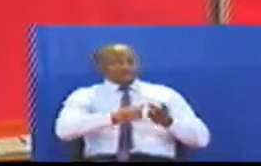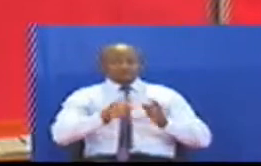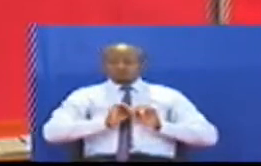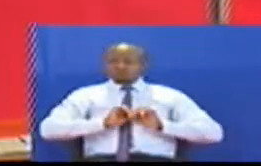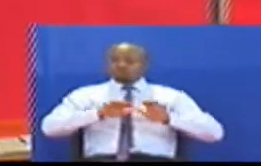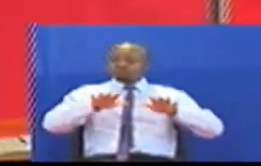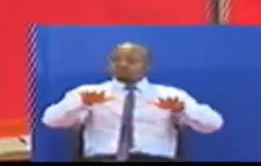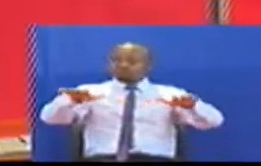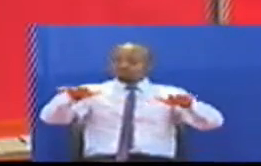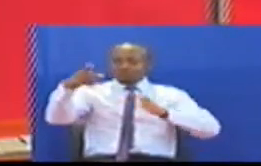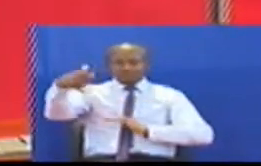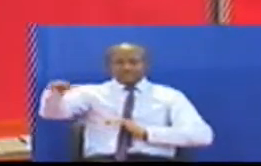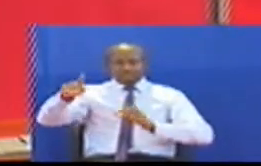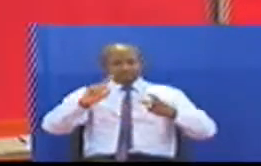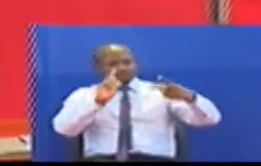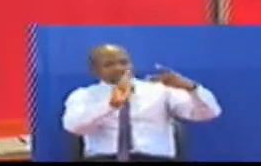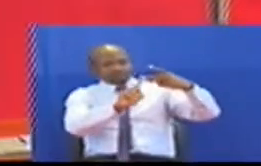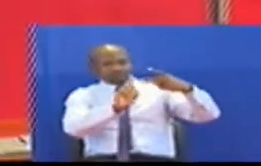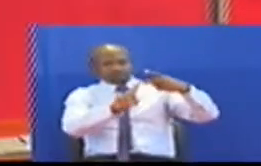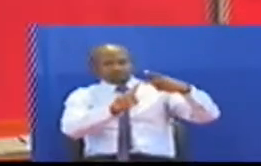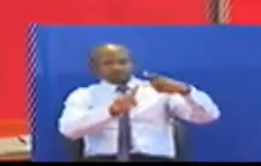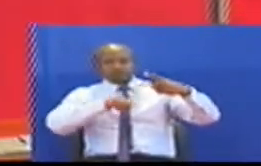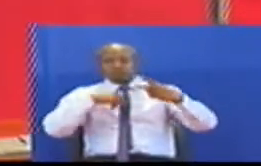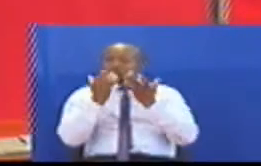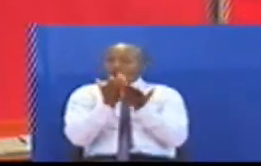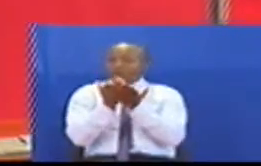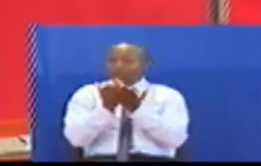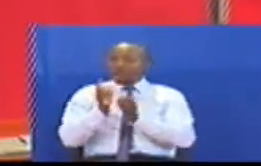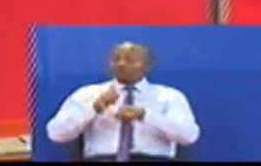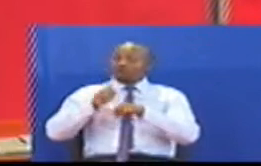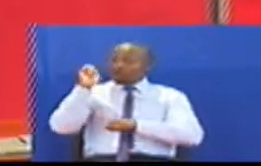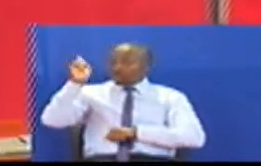usambazaji. Lakini swala la pili ambalo tulimuomba wakati ule